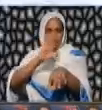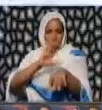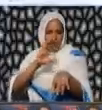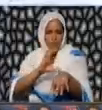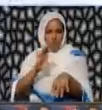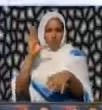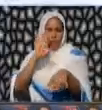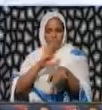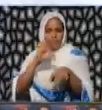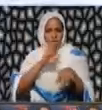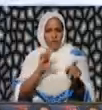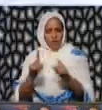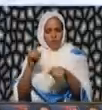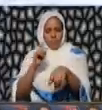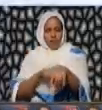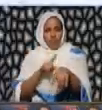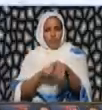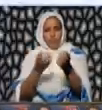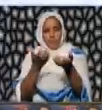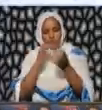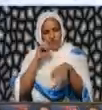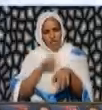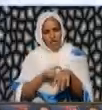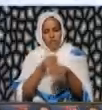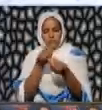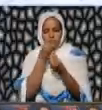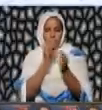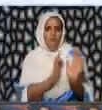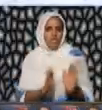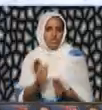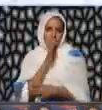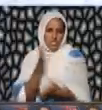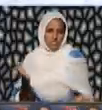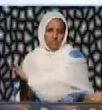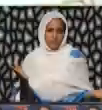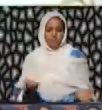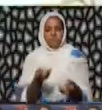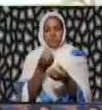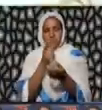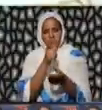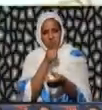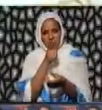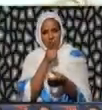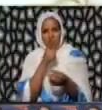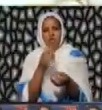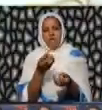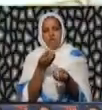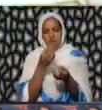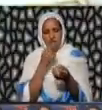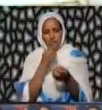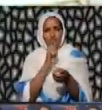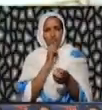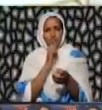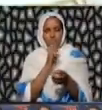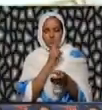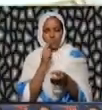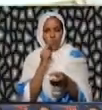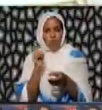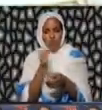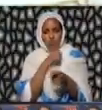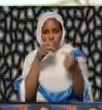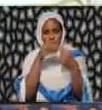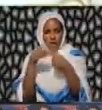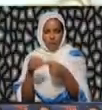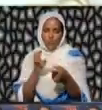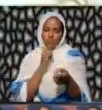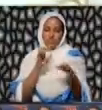ገዳም ነው። ገዳም ደግሞ እንደ በየሰዓቱ በሚፈልጉት ሰዓት ምግብ አይዘጋጅም። ምሳ እራት ነው። ቁርስ እንደ ጾም ካልሆነ ደግሞ